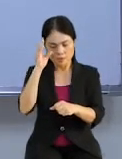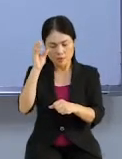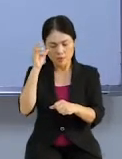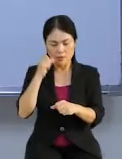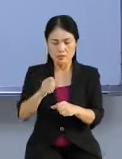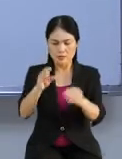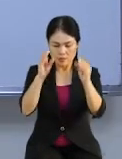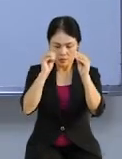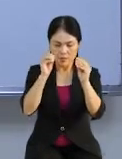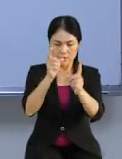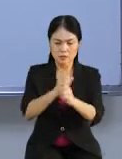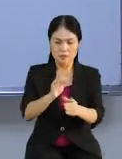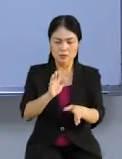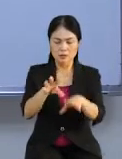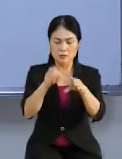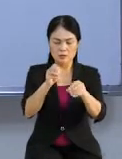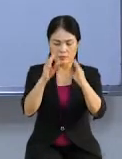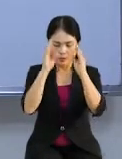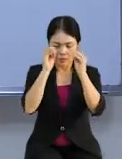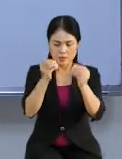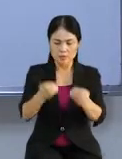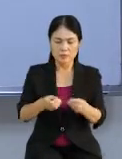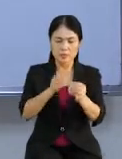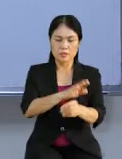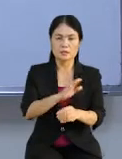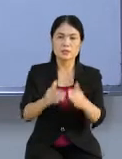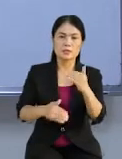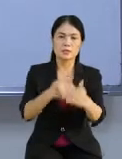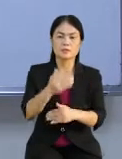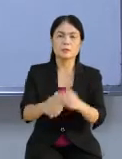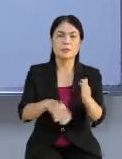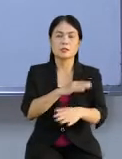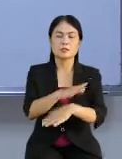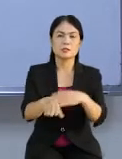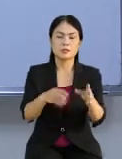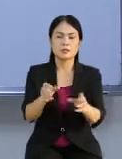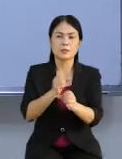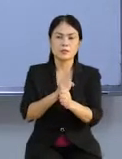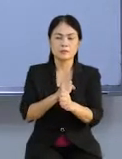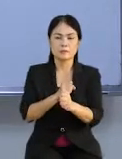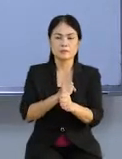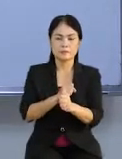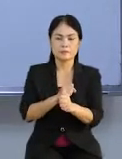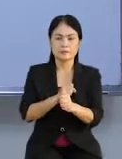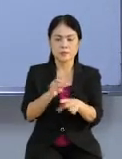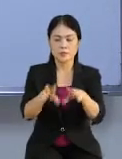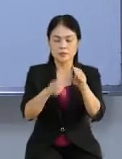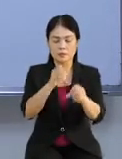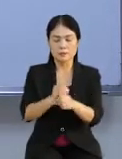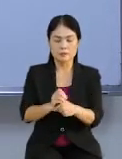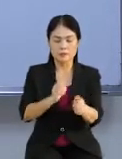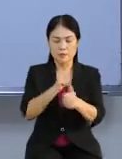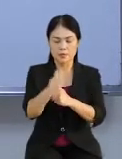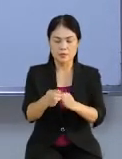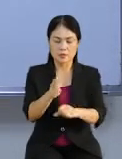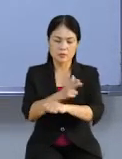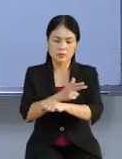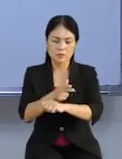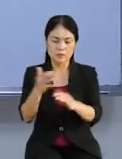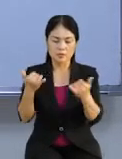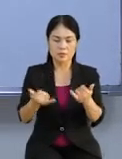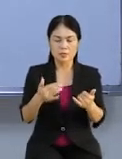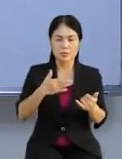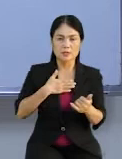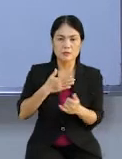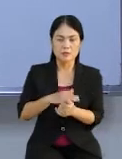ổn ổn ổn ổn ổn ổn ổn ổn ổn ổn ổn ổn ổn ổn ổn ổn ổn ổn ổn ổn ổn ổn ổn ổn ổn ổn ổn ổn ổn ổn ổn ổn ổn ổn